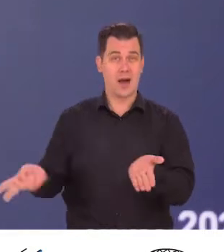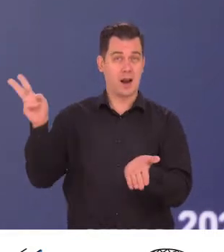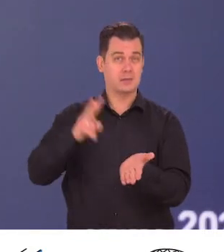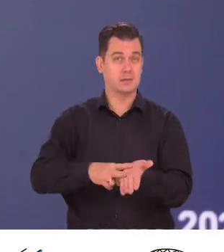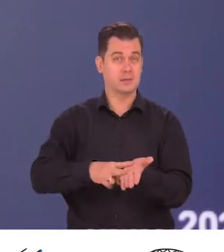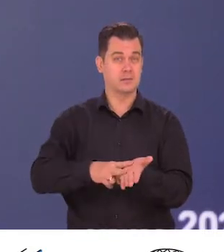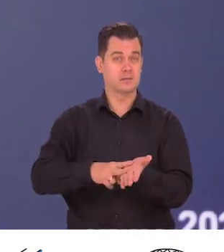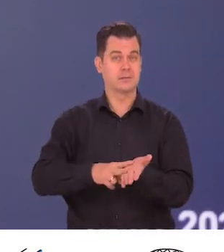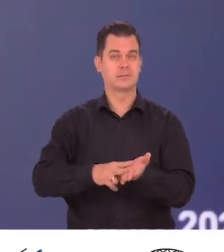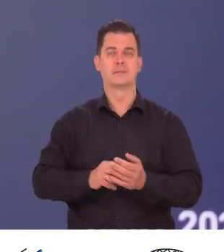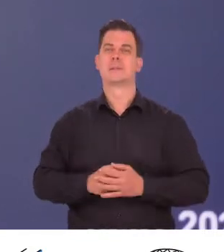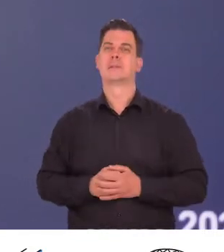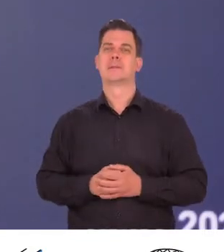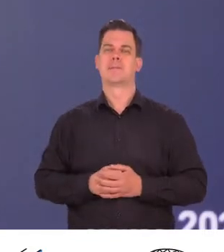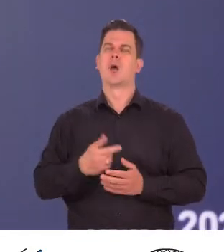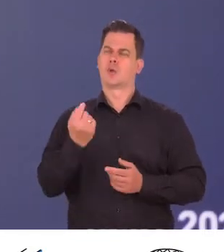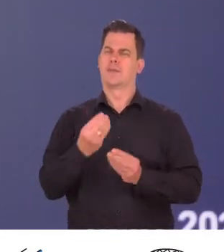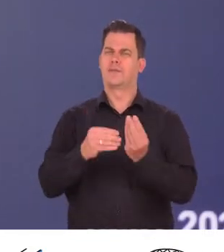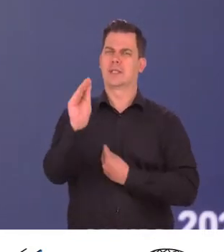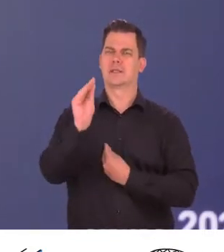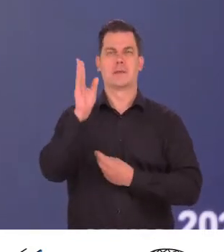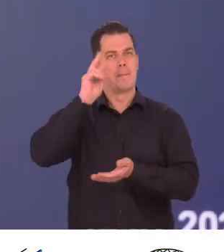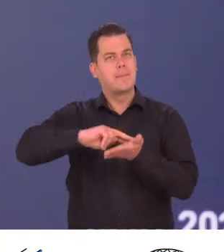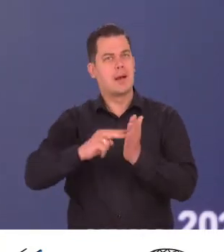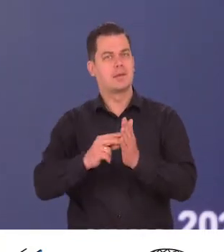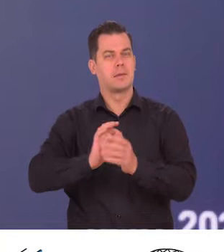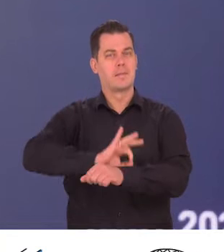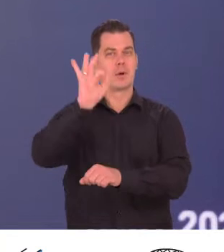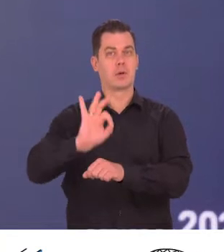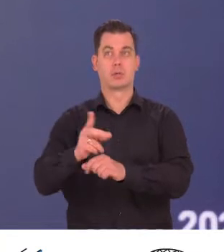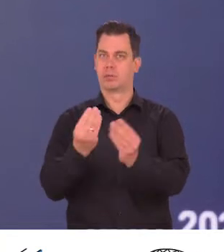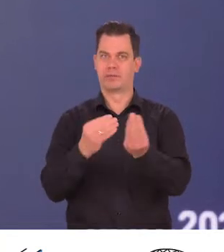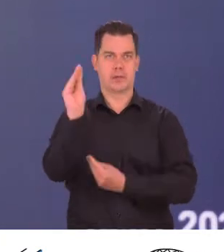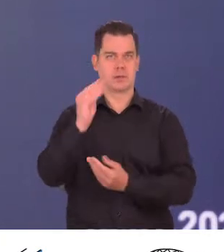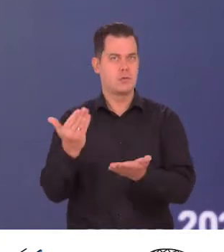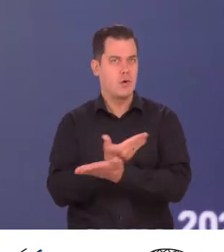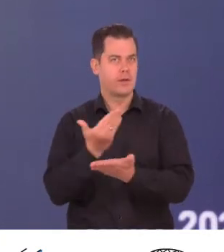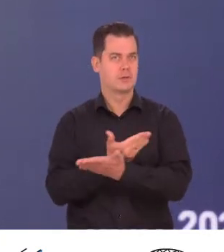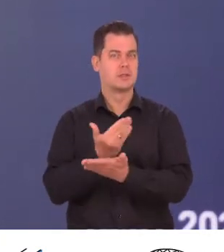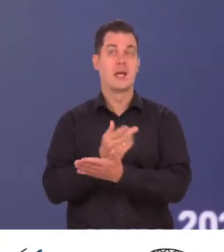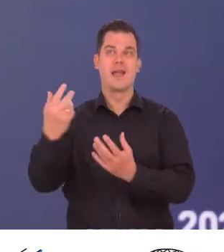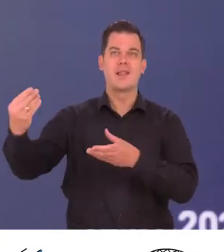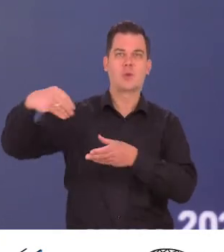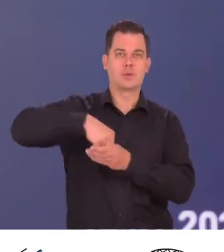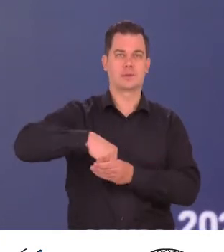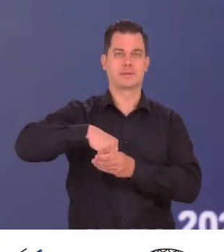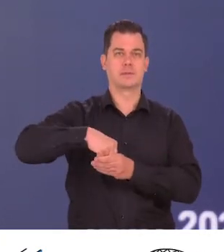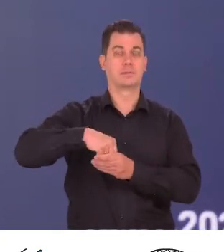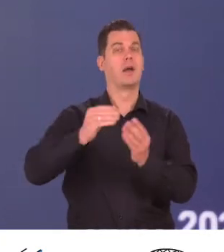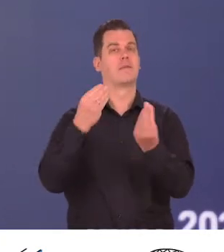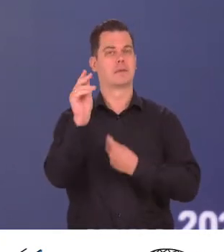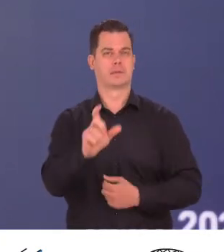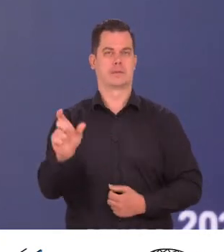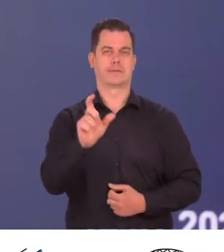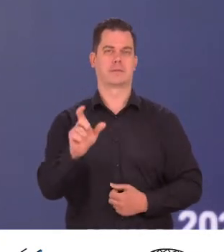więcej niż w poprzednich 7 latach. Poszerzono też założenia programu, który staje się bardziej innowacyjny i inkluzywny, a